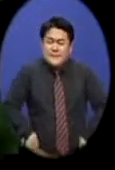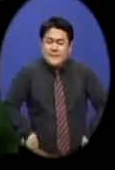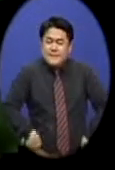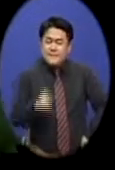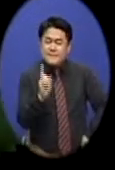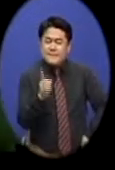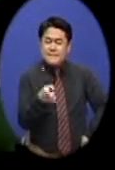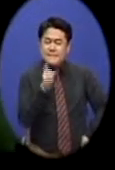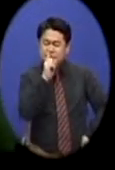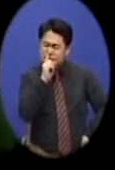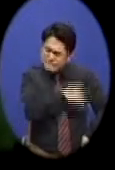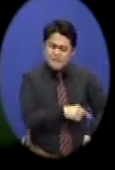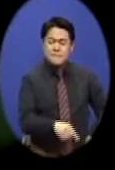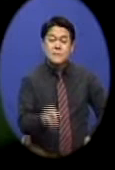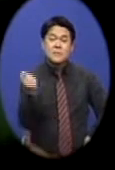이 나쁜